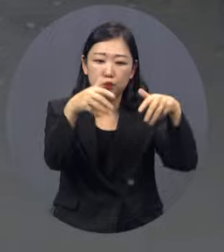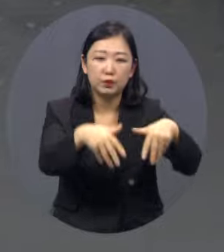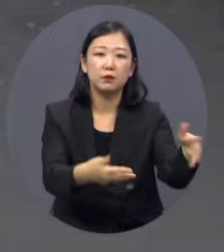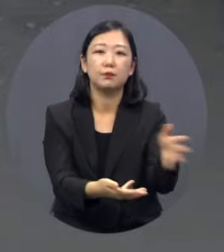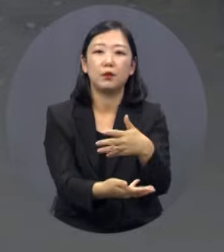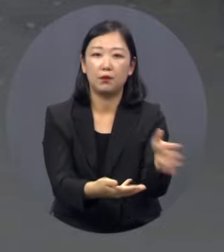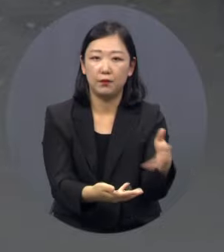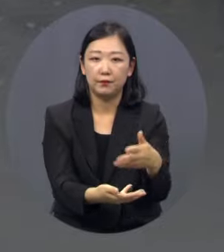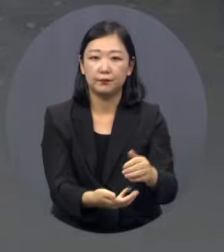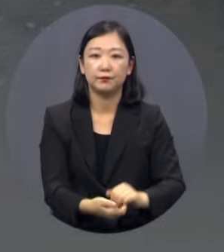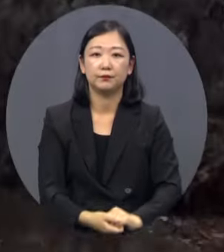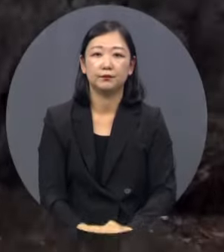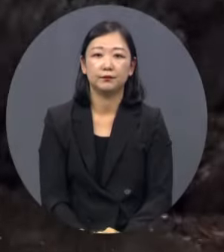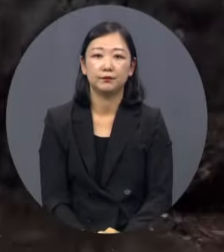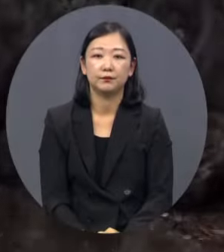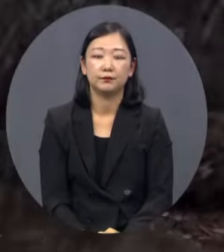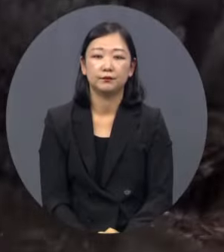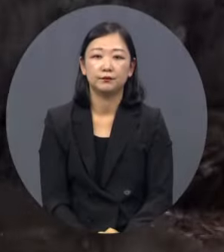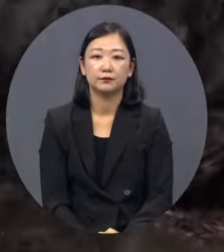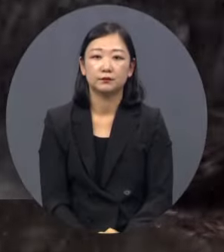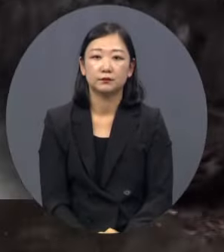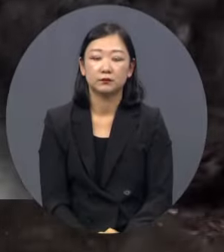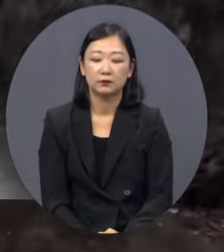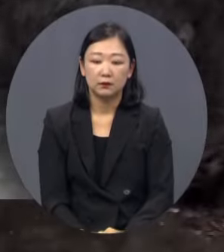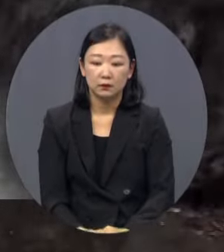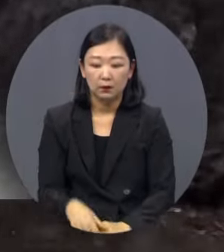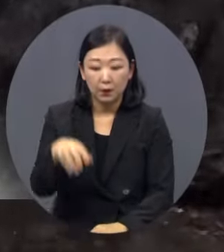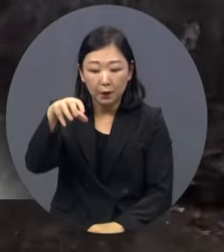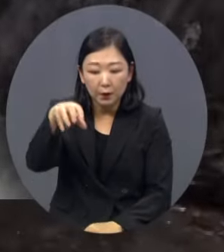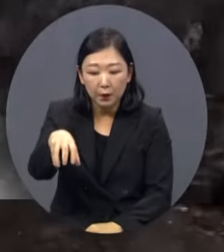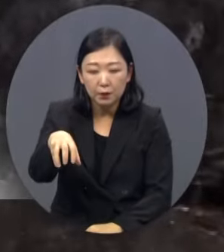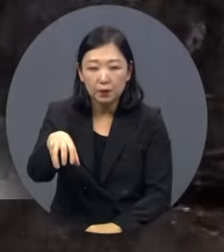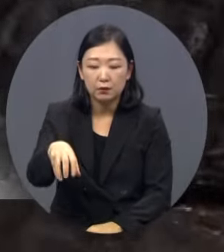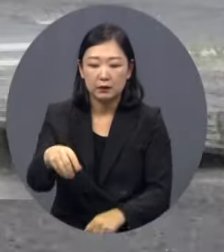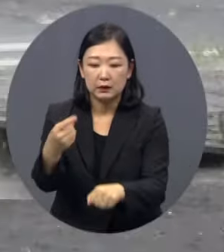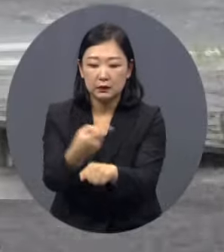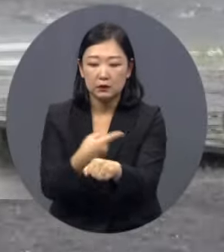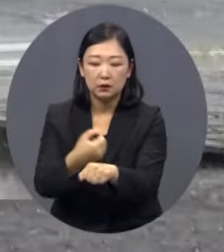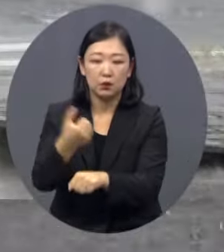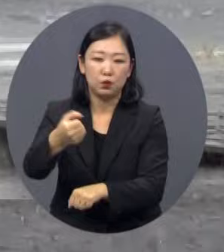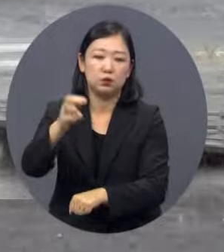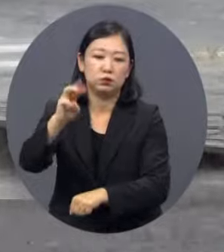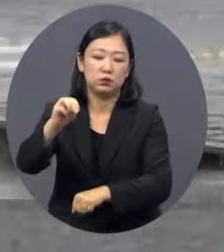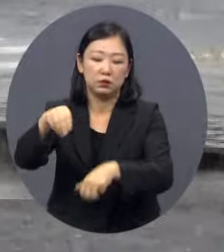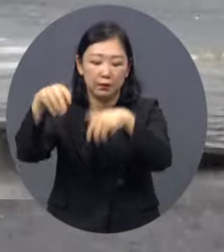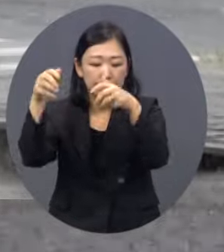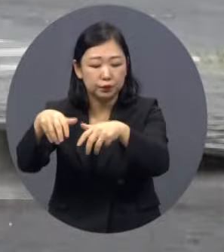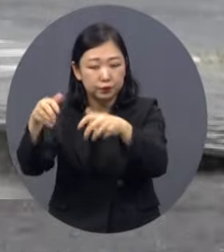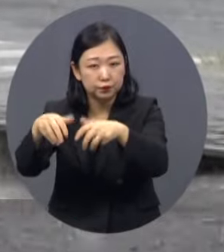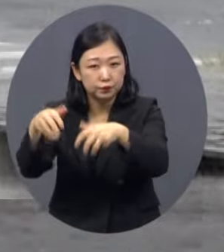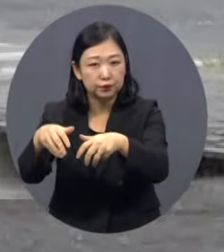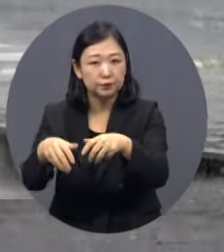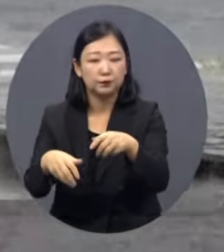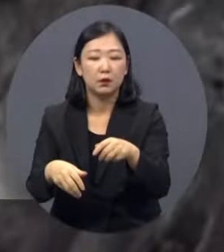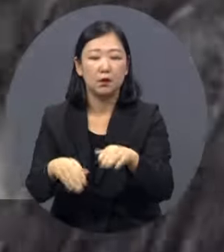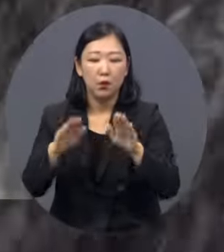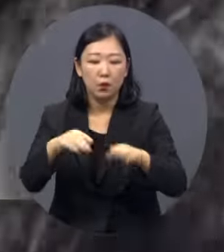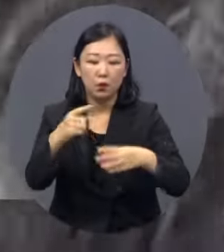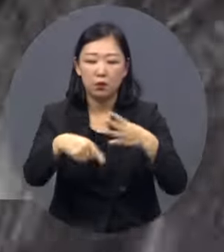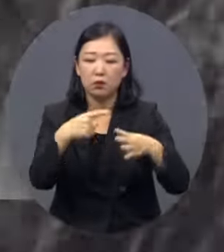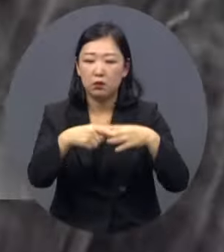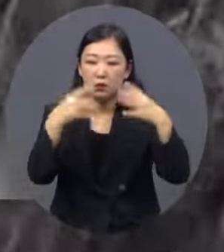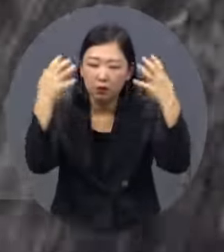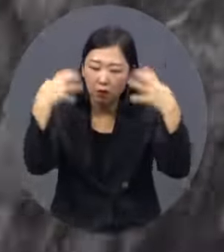관측되지 않았습니다. 이렇게 특정 지역에 시간당 50mm가 넘는 극한호우가 쏟아진 건 올 여름에만